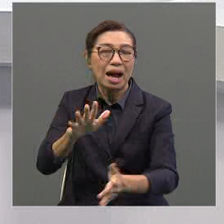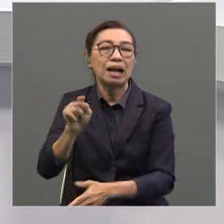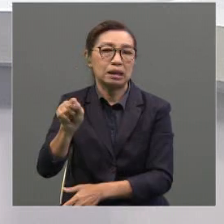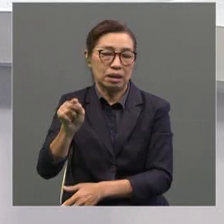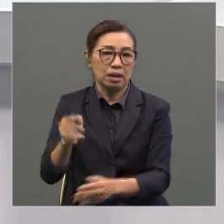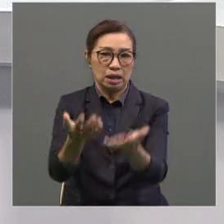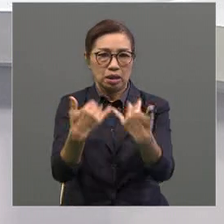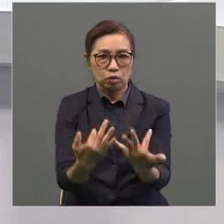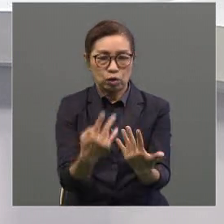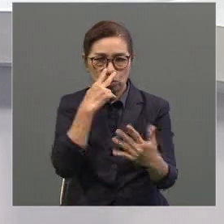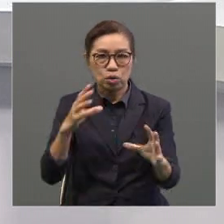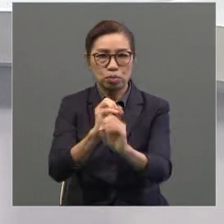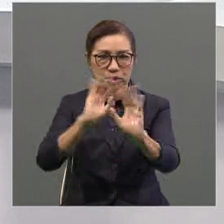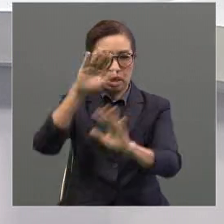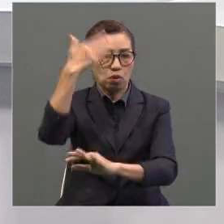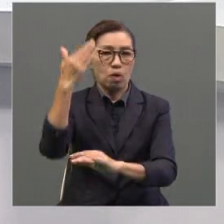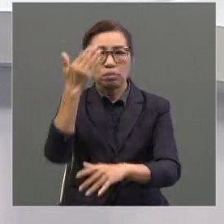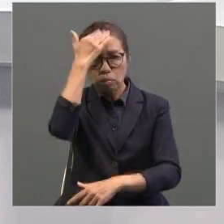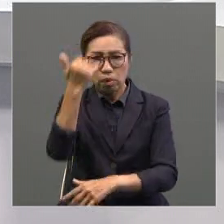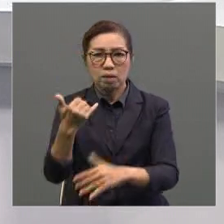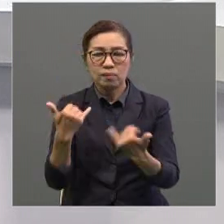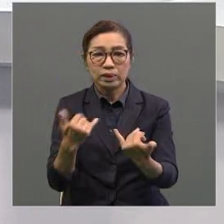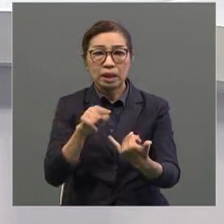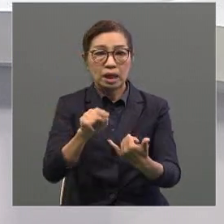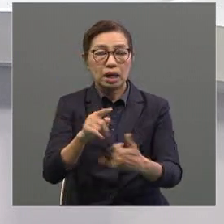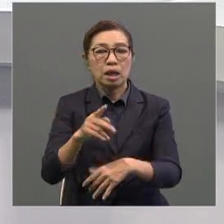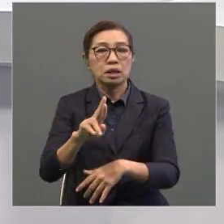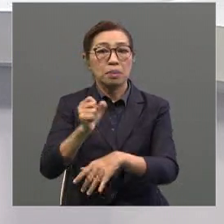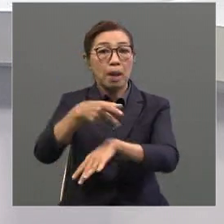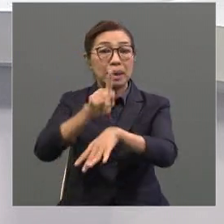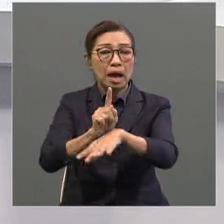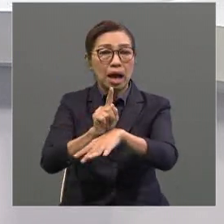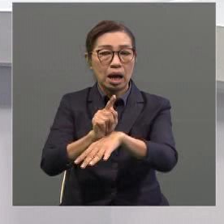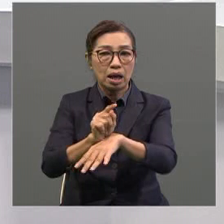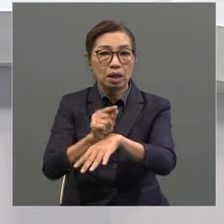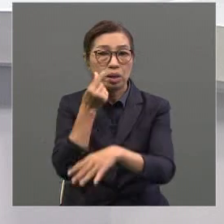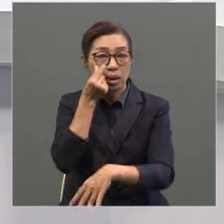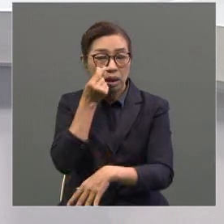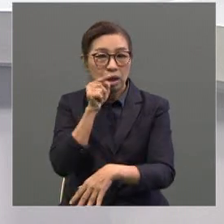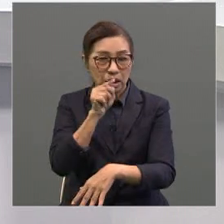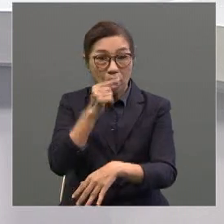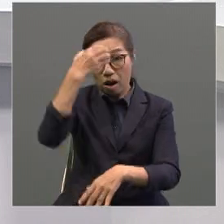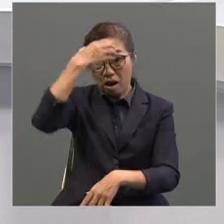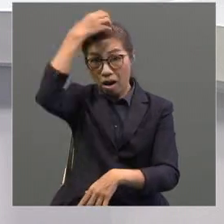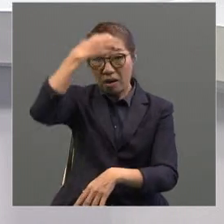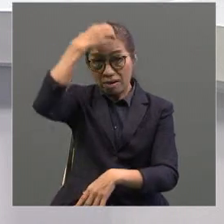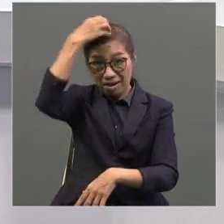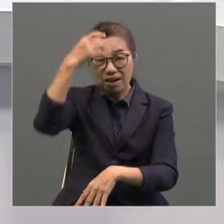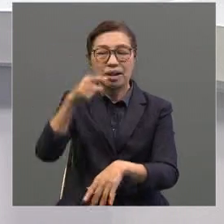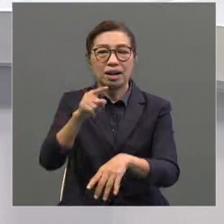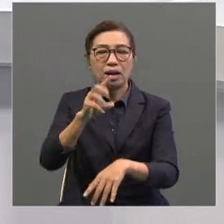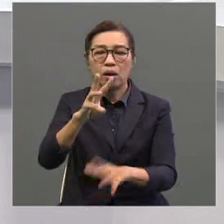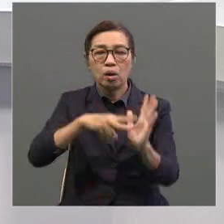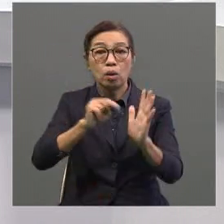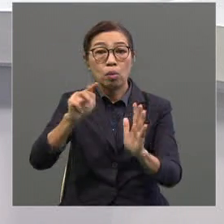ต้องรอดูความชัดเจนเพราะว่ายังไงก็ตามทีคุณมานอนเองก็สั่งไปที่กฎหมายที่ปรึกษาเองลองคิด